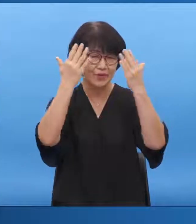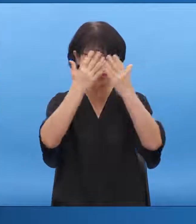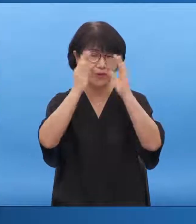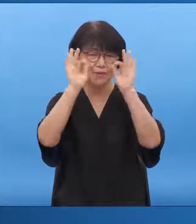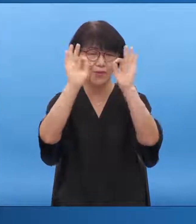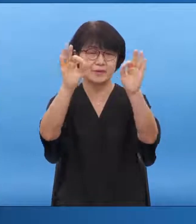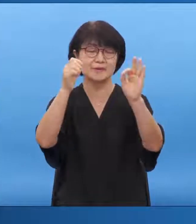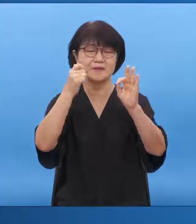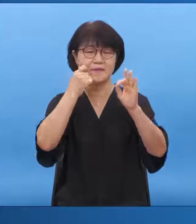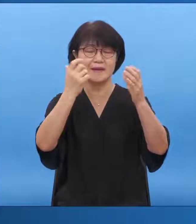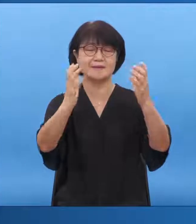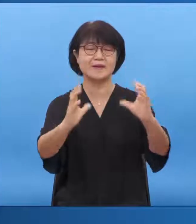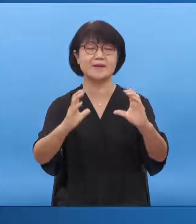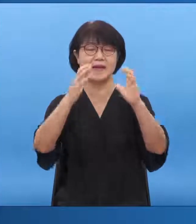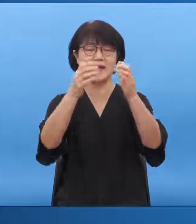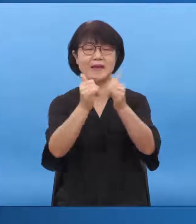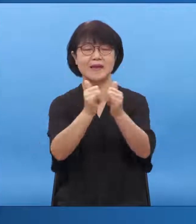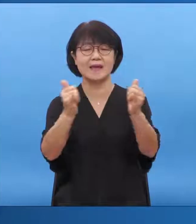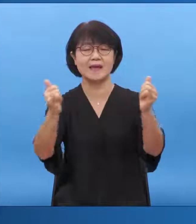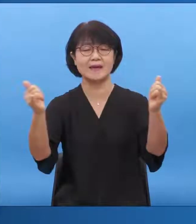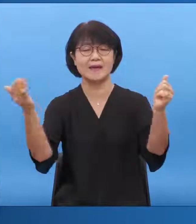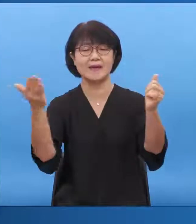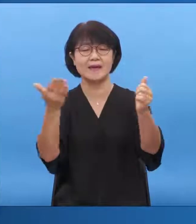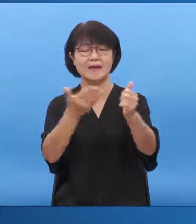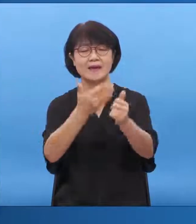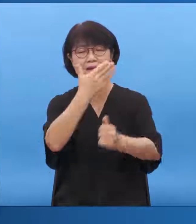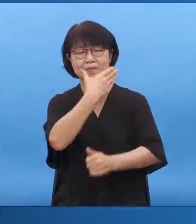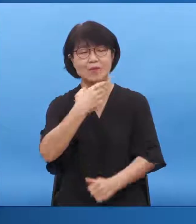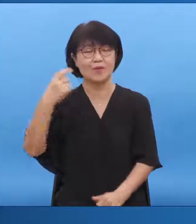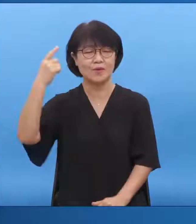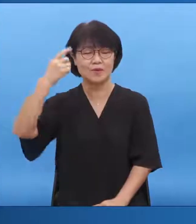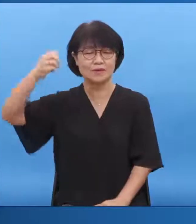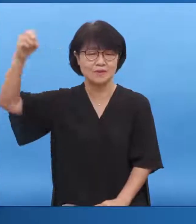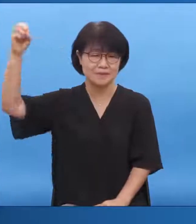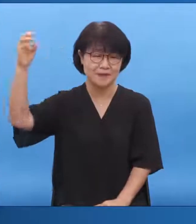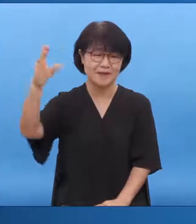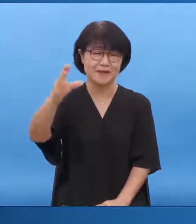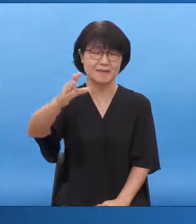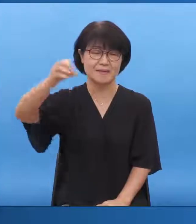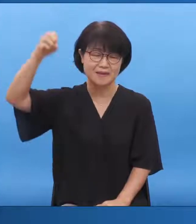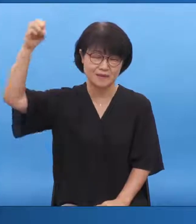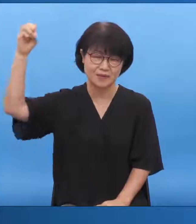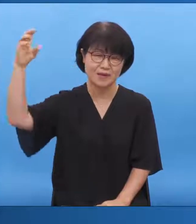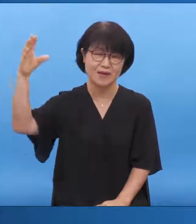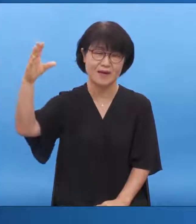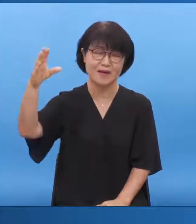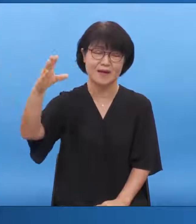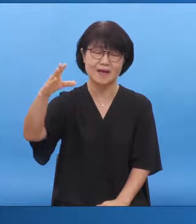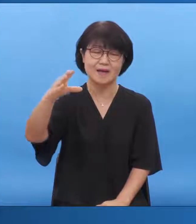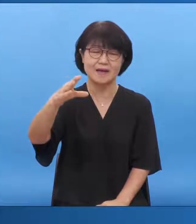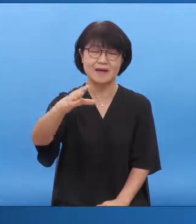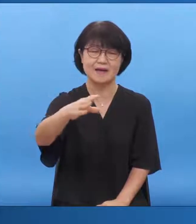눈어두어 못 보는 백성에게 복음의 빛 비춰라.